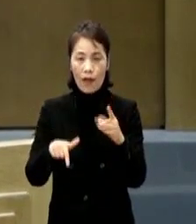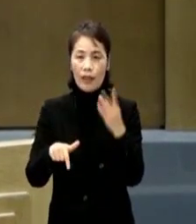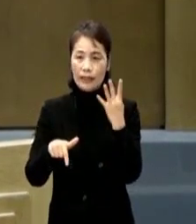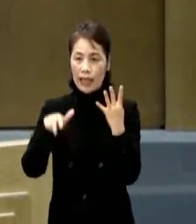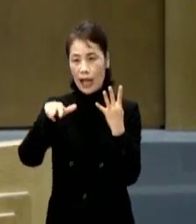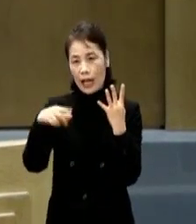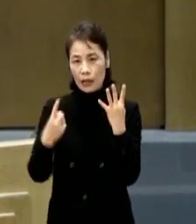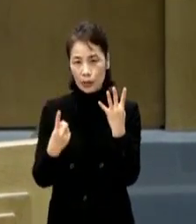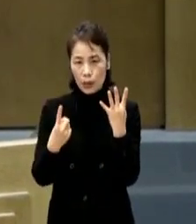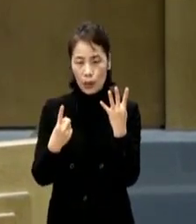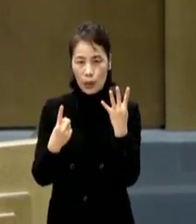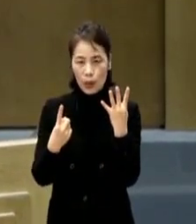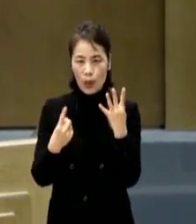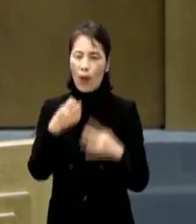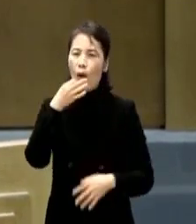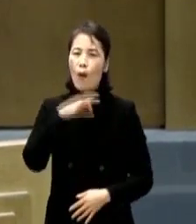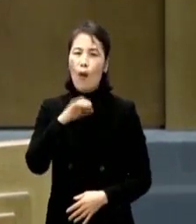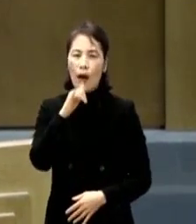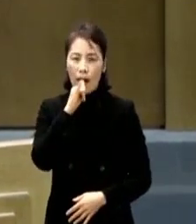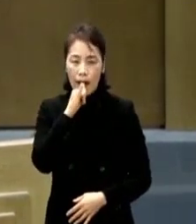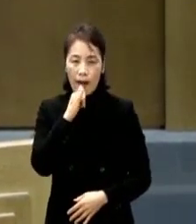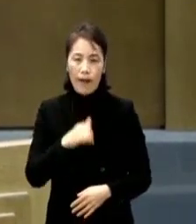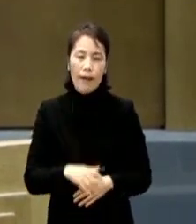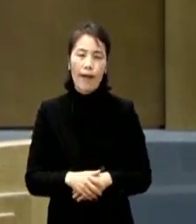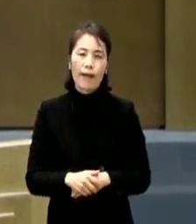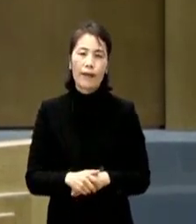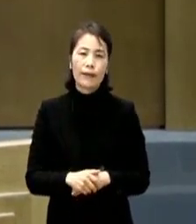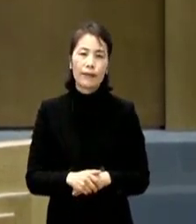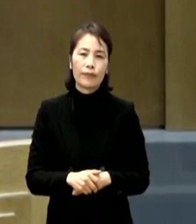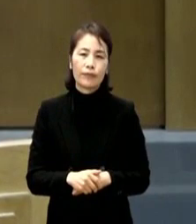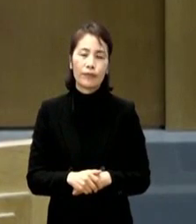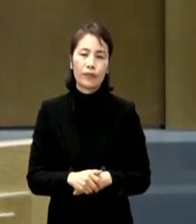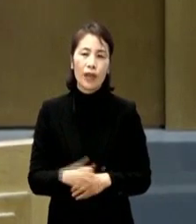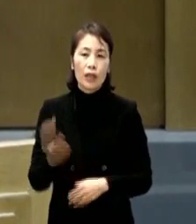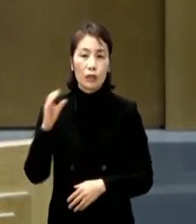부지 제공기관은 임대료 등 부가수익을,